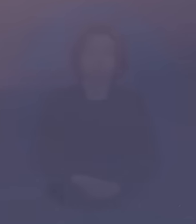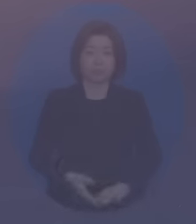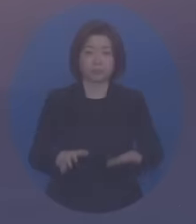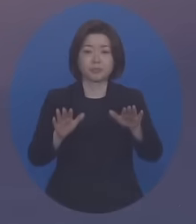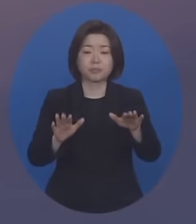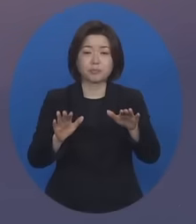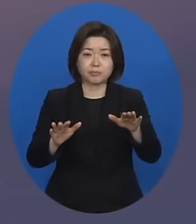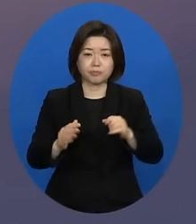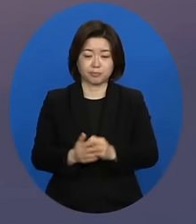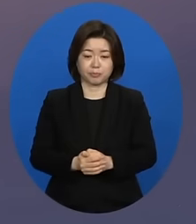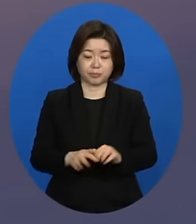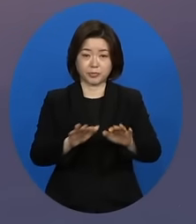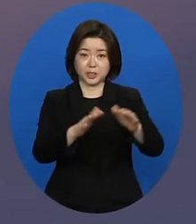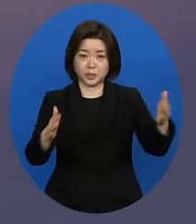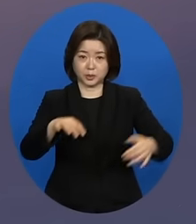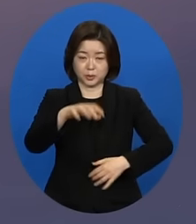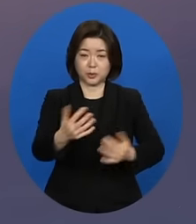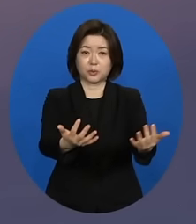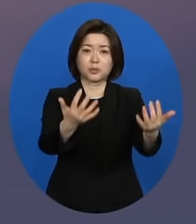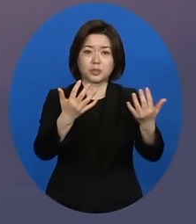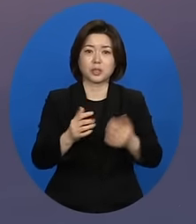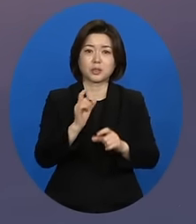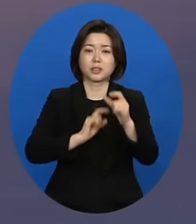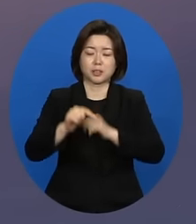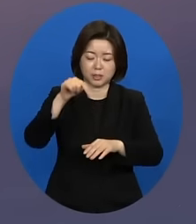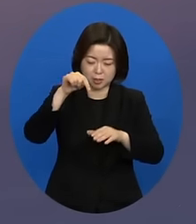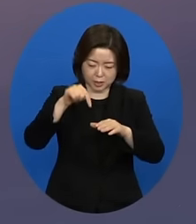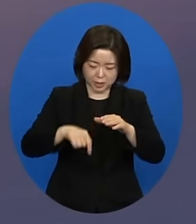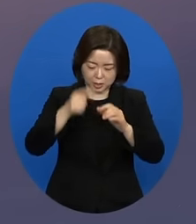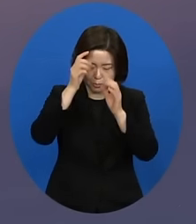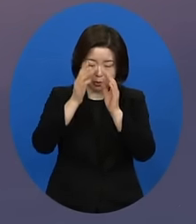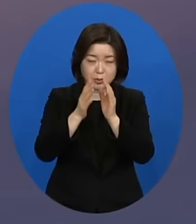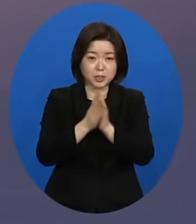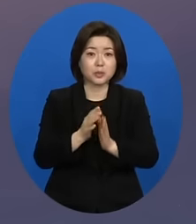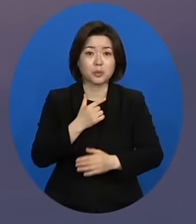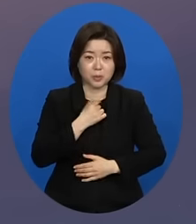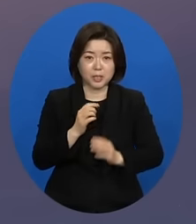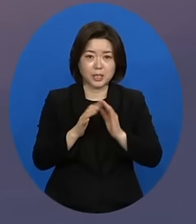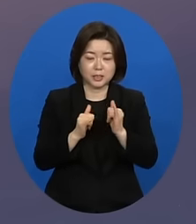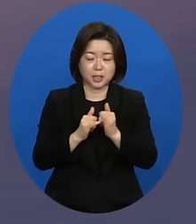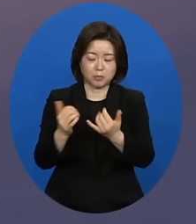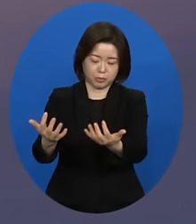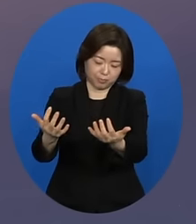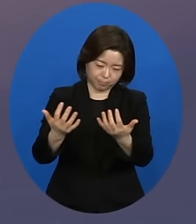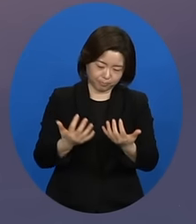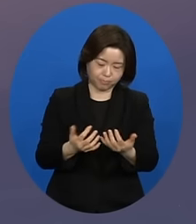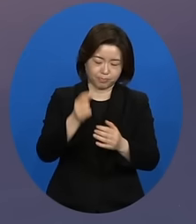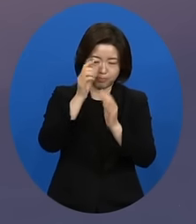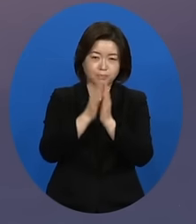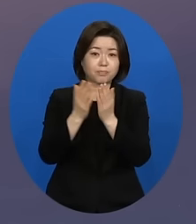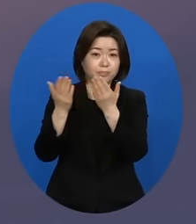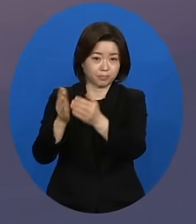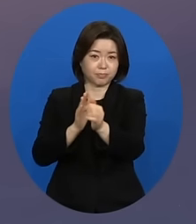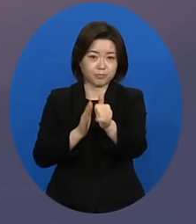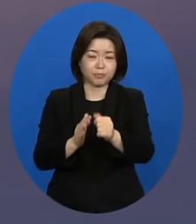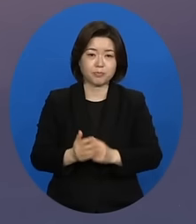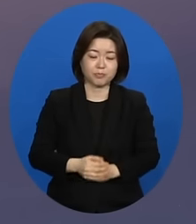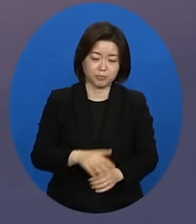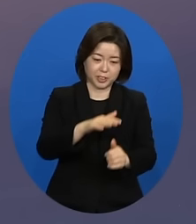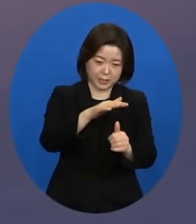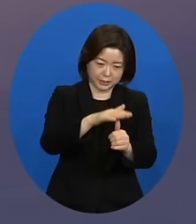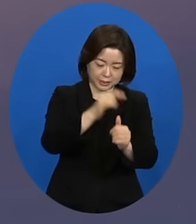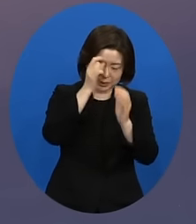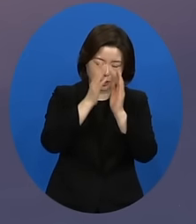오늘도 강단 위로 나와 더 깊은 기도로 나아가기 원하시는 분들은 앞으로 나오셔서 기도하시기 바랍니다. 안수기도 받기